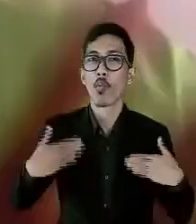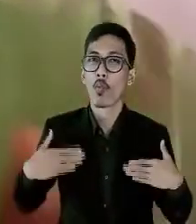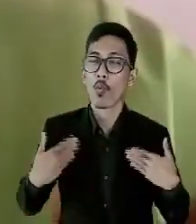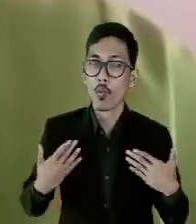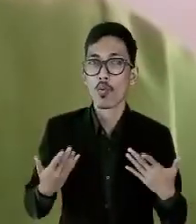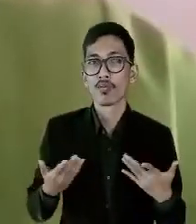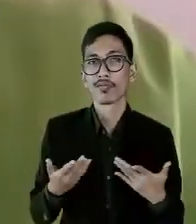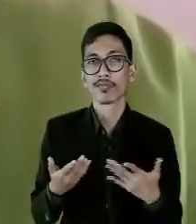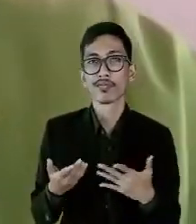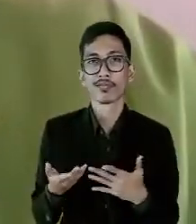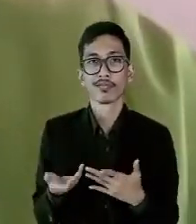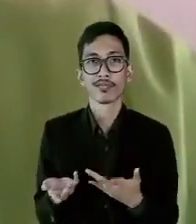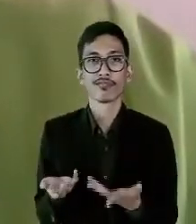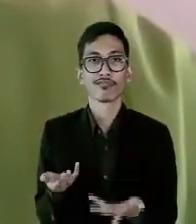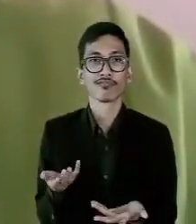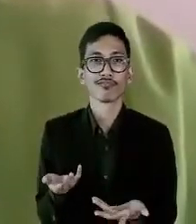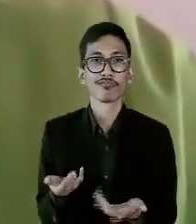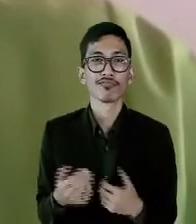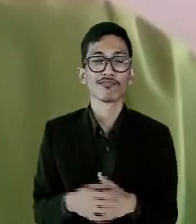yang tadinya